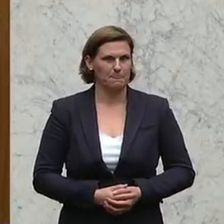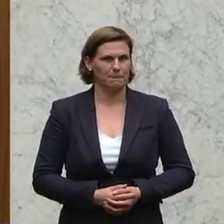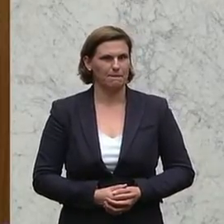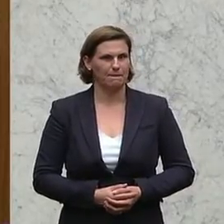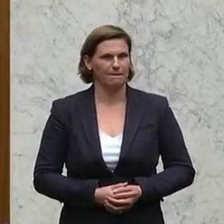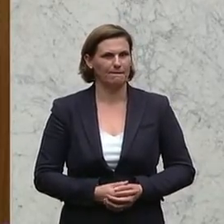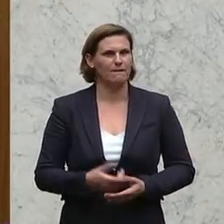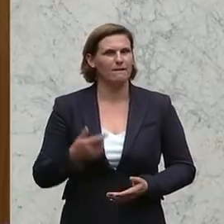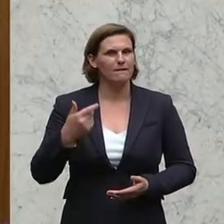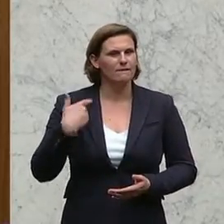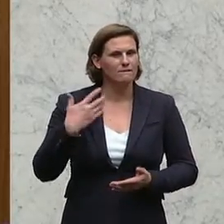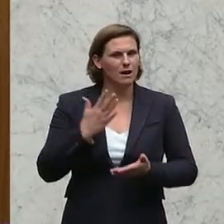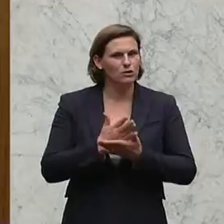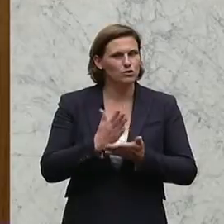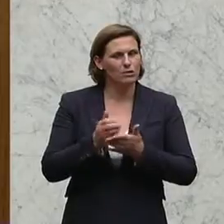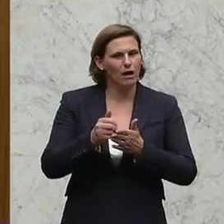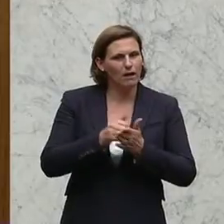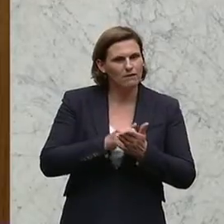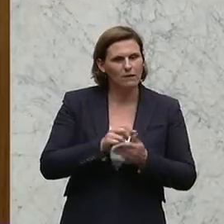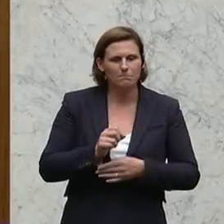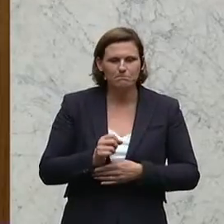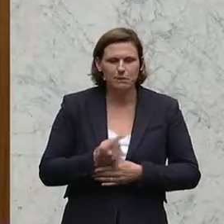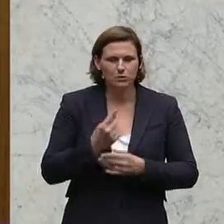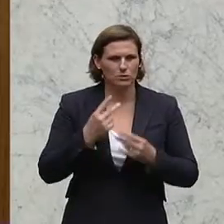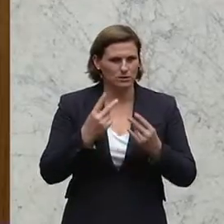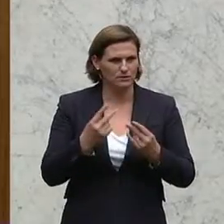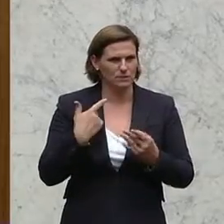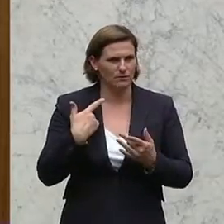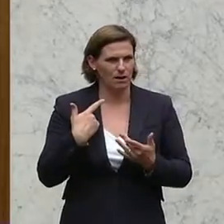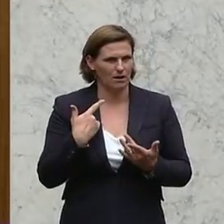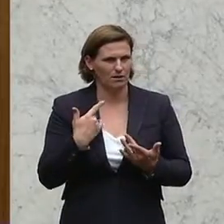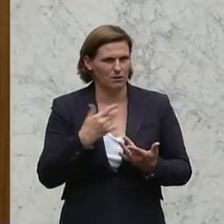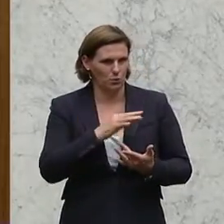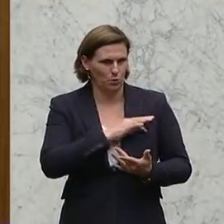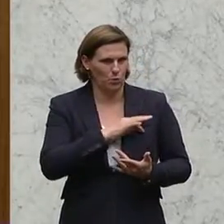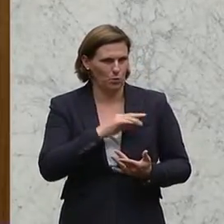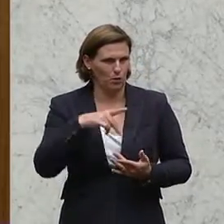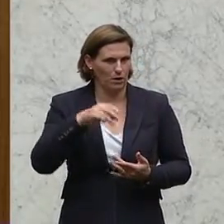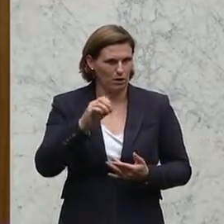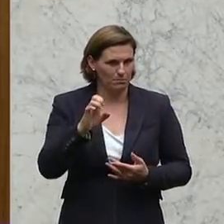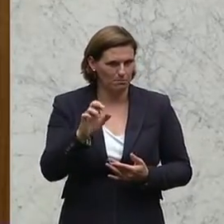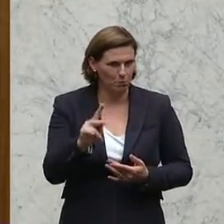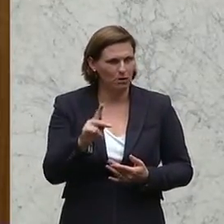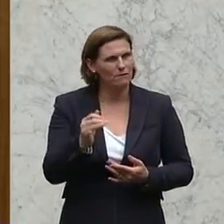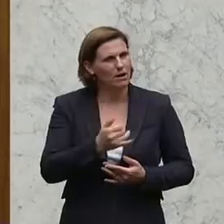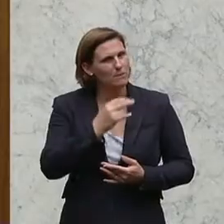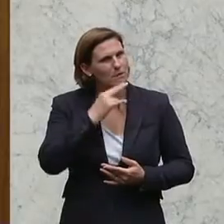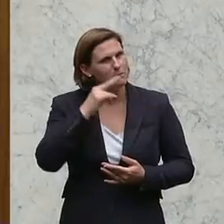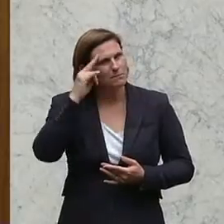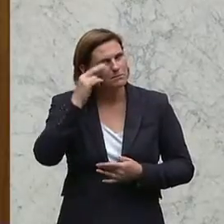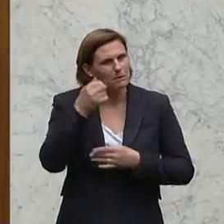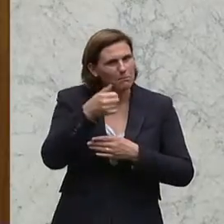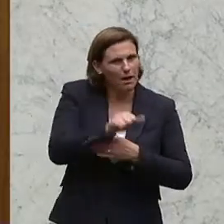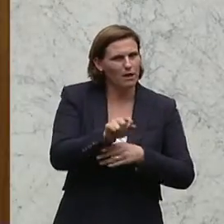Was mir von Anfang an besonders wichtig war, Kollege Bock, war mir immer die Väterbeteiligung und